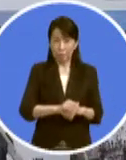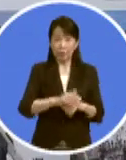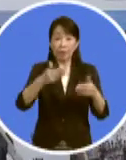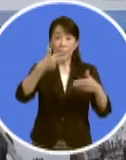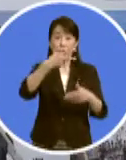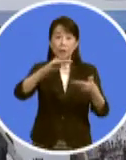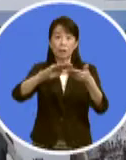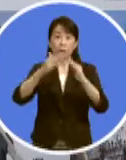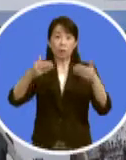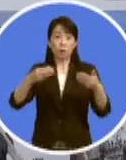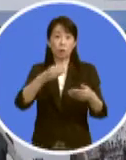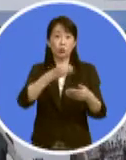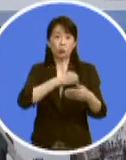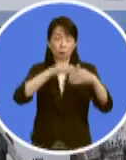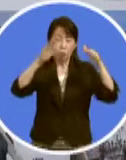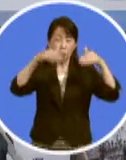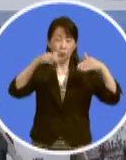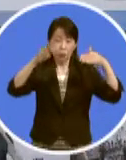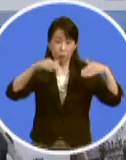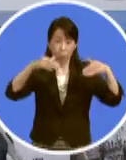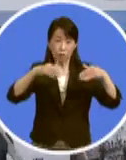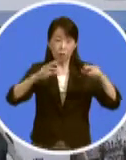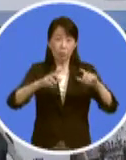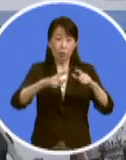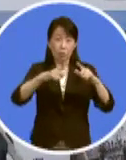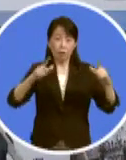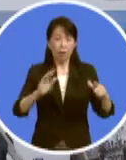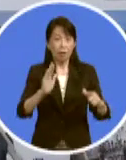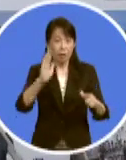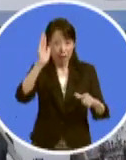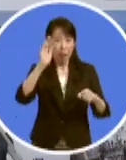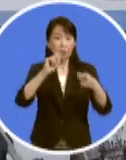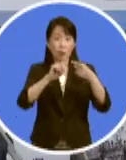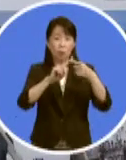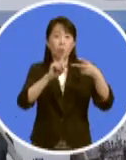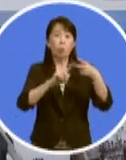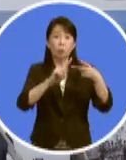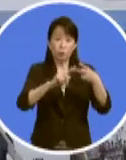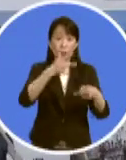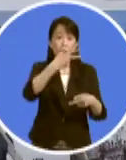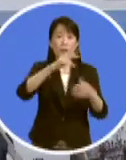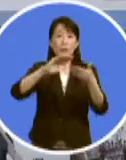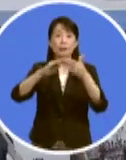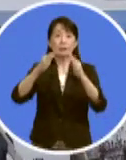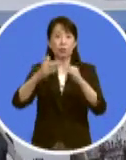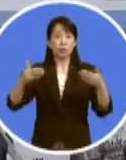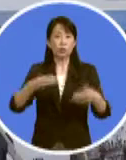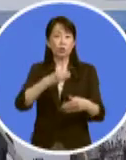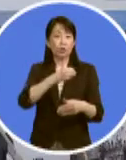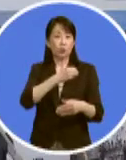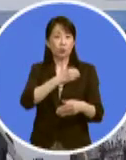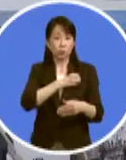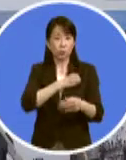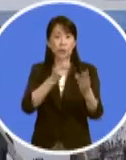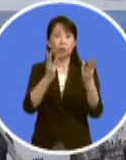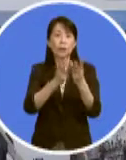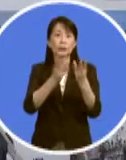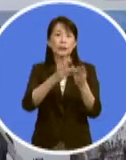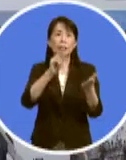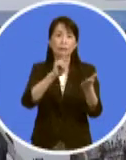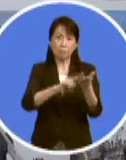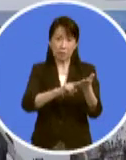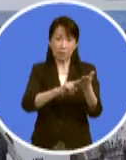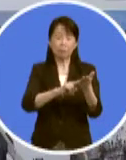の募集をかけても集まらなくてもありますけれどもそもそもその市や町の場合は一人一人の高比重が多いので